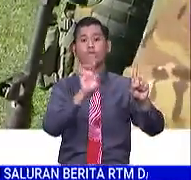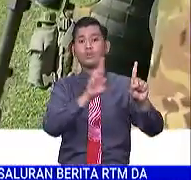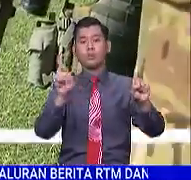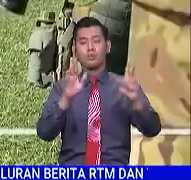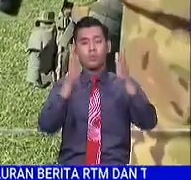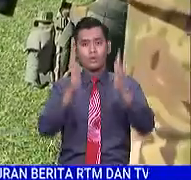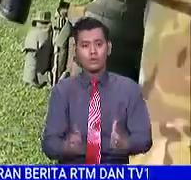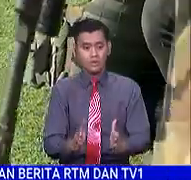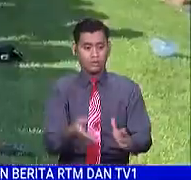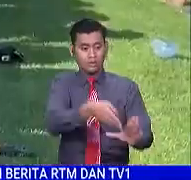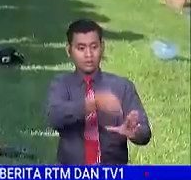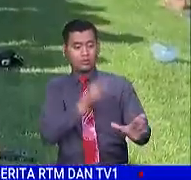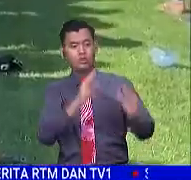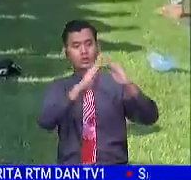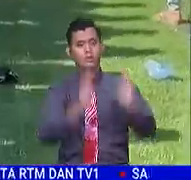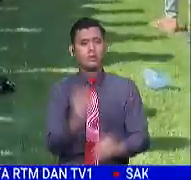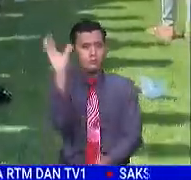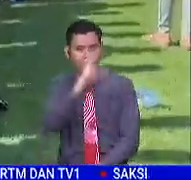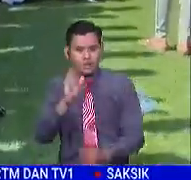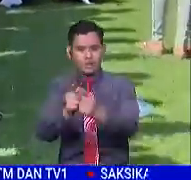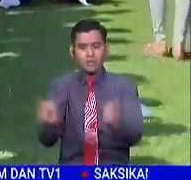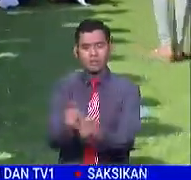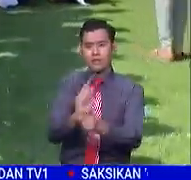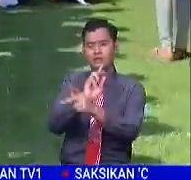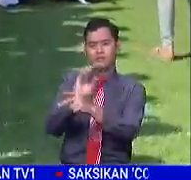meninggalkan kediaman bagi mencari perlindungan